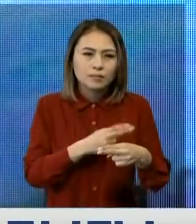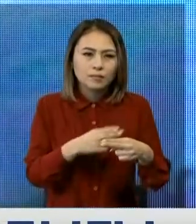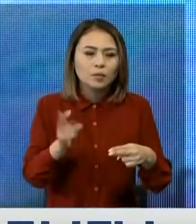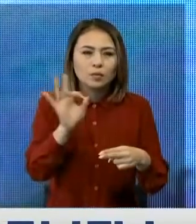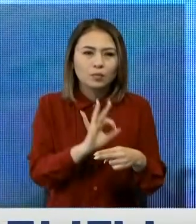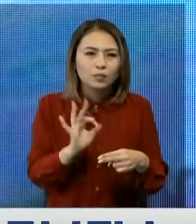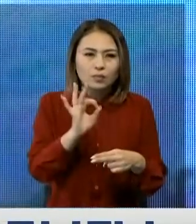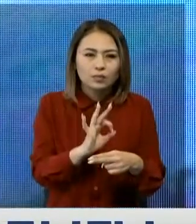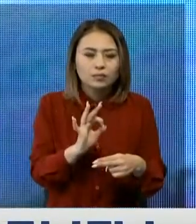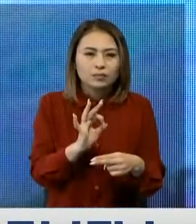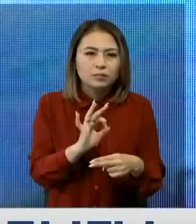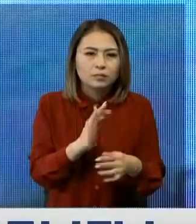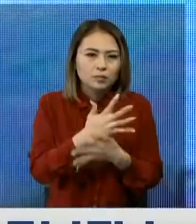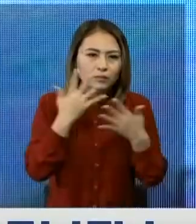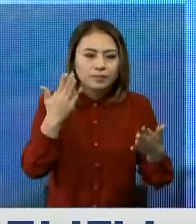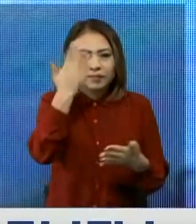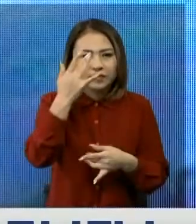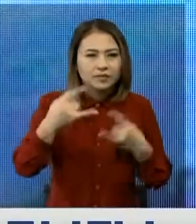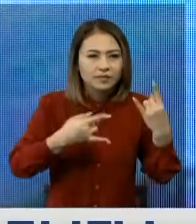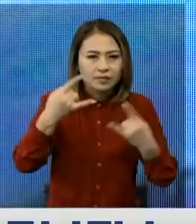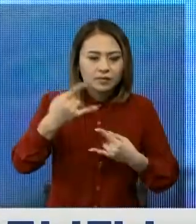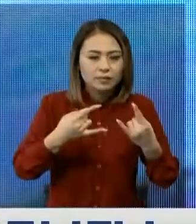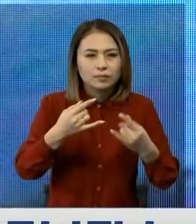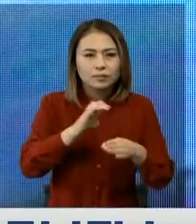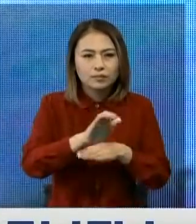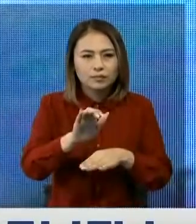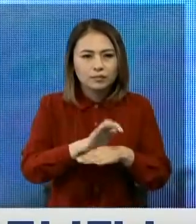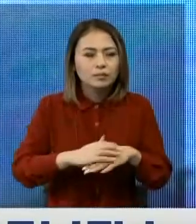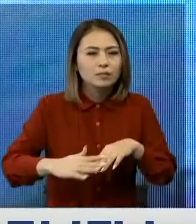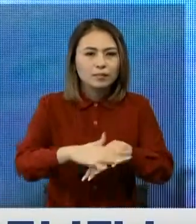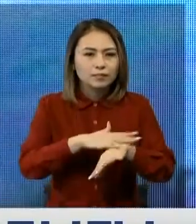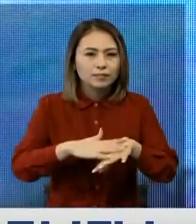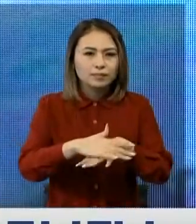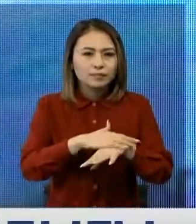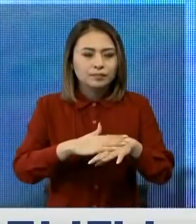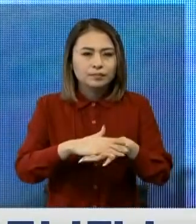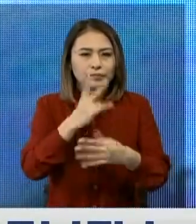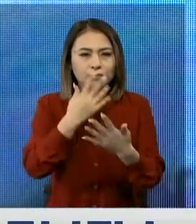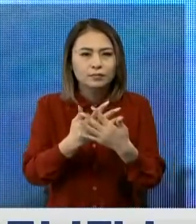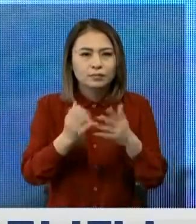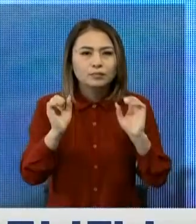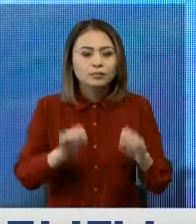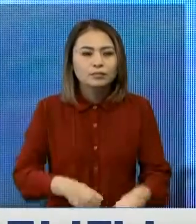туралы үлкен фильм шығарып, елге халқымызға үлгі етуге де болады.